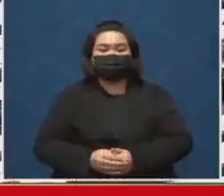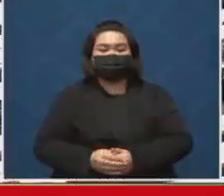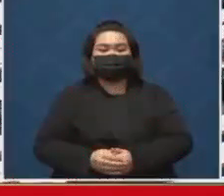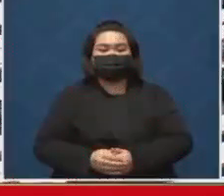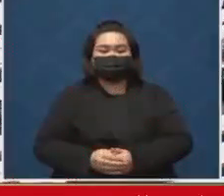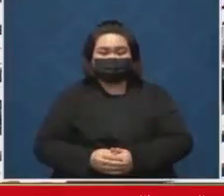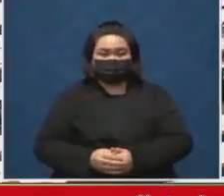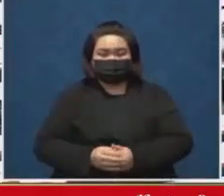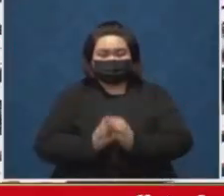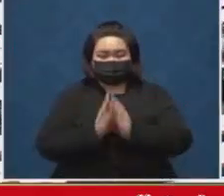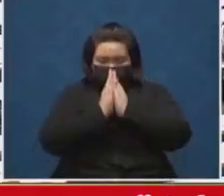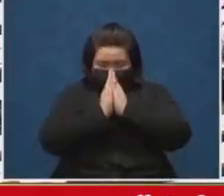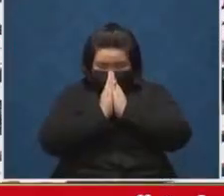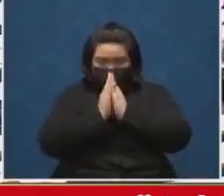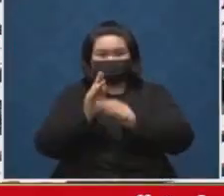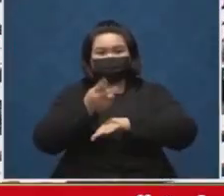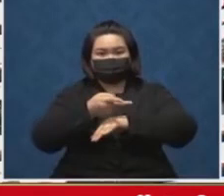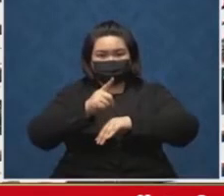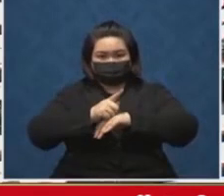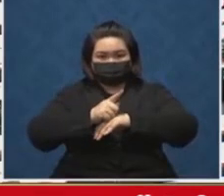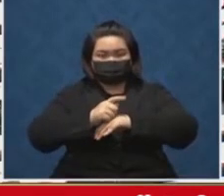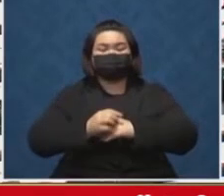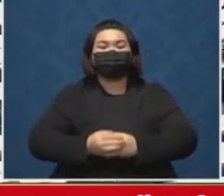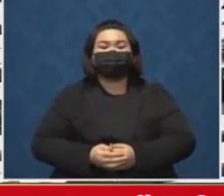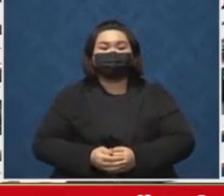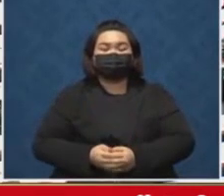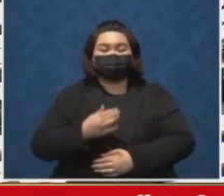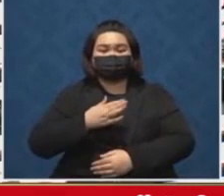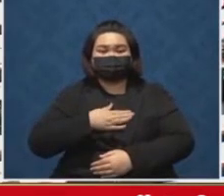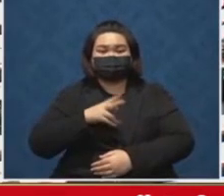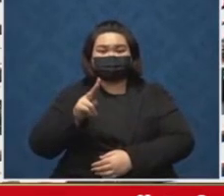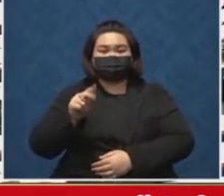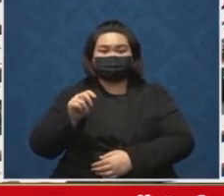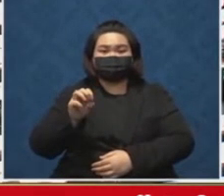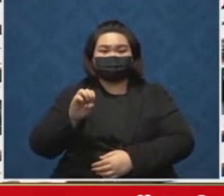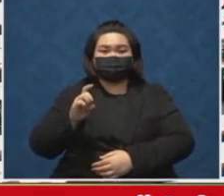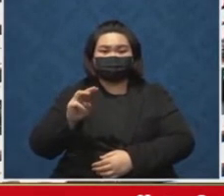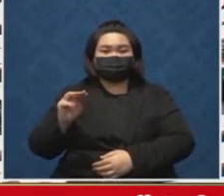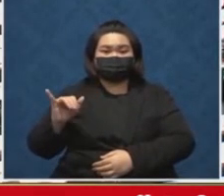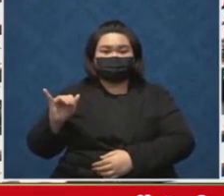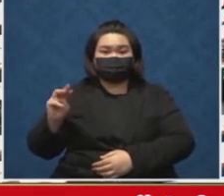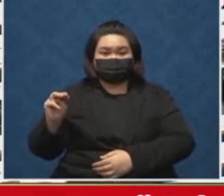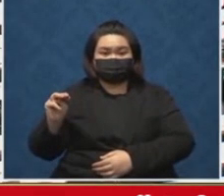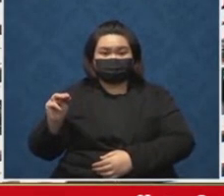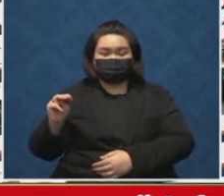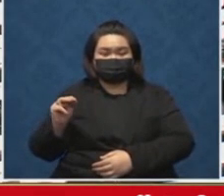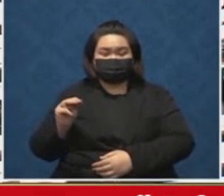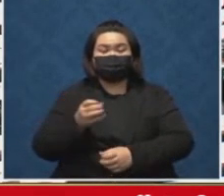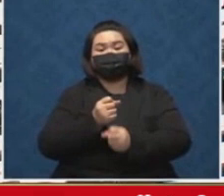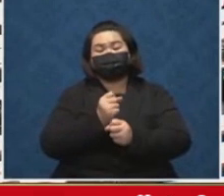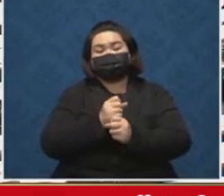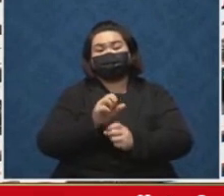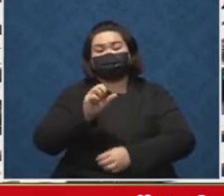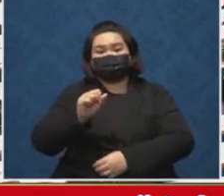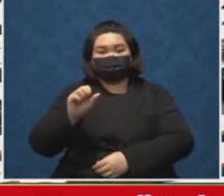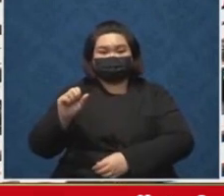กับเรียนท่านประธานสภาที่เคารพผมนิยมเวชกามาสมาชิกสภาผู้แ